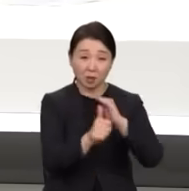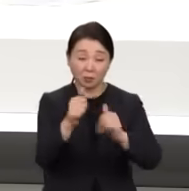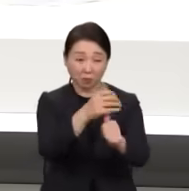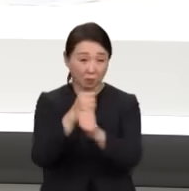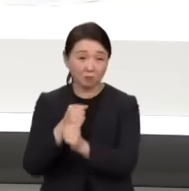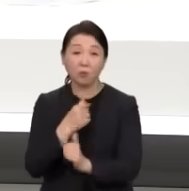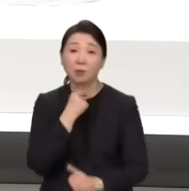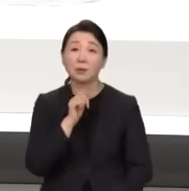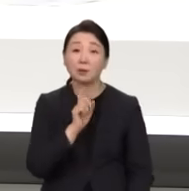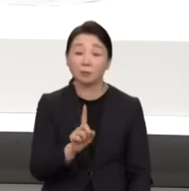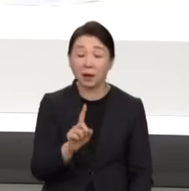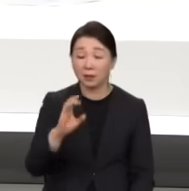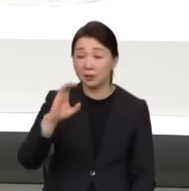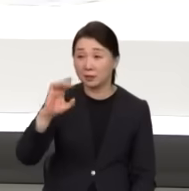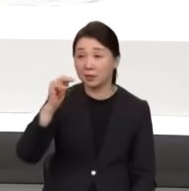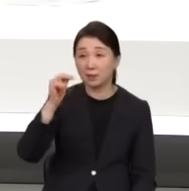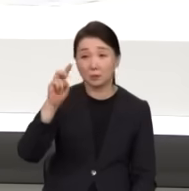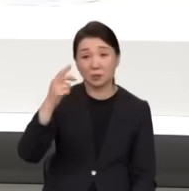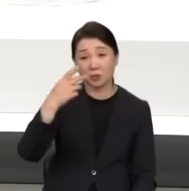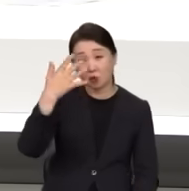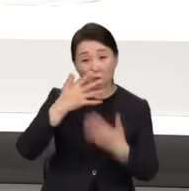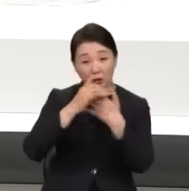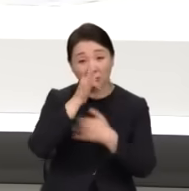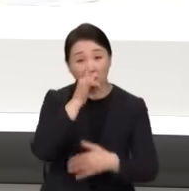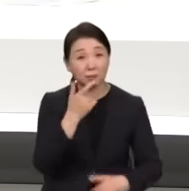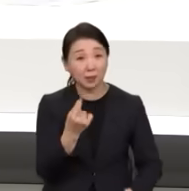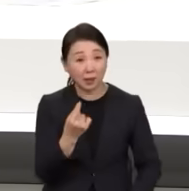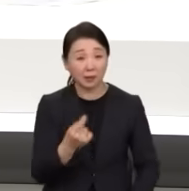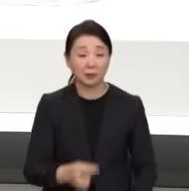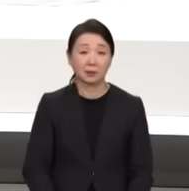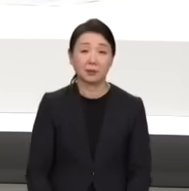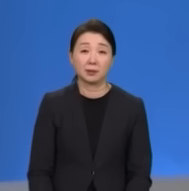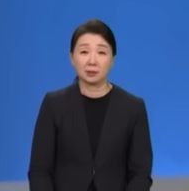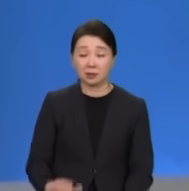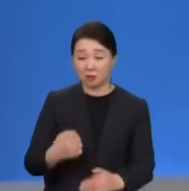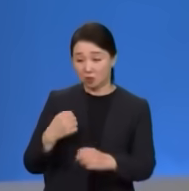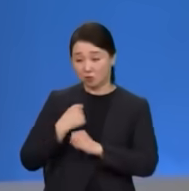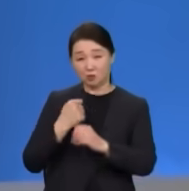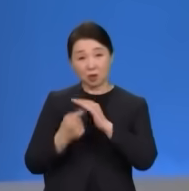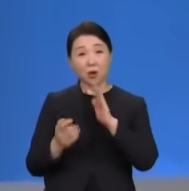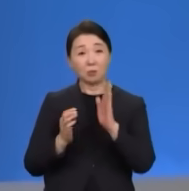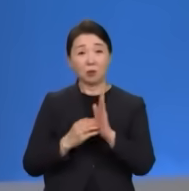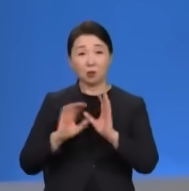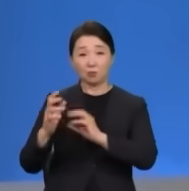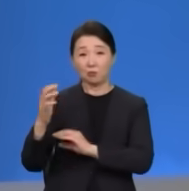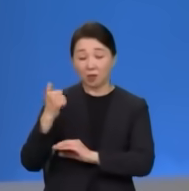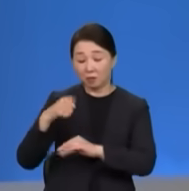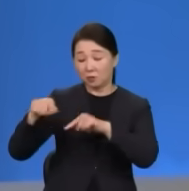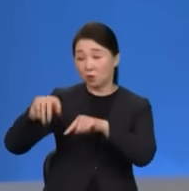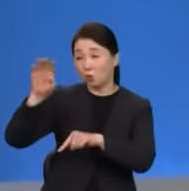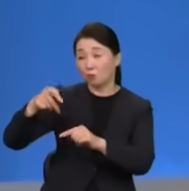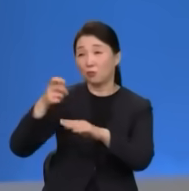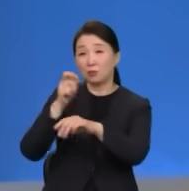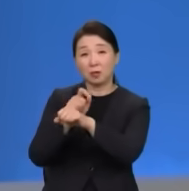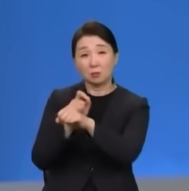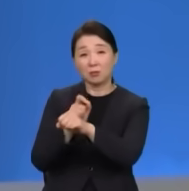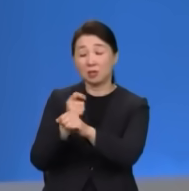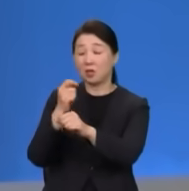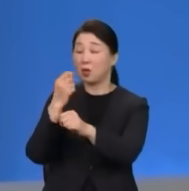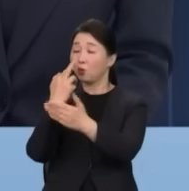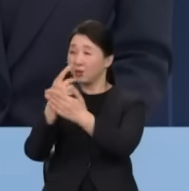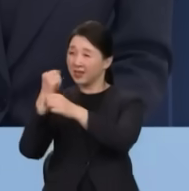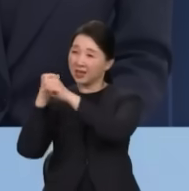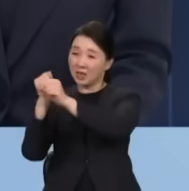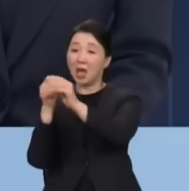있었고 관련 CCTV 영상도 있었잖아요. 그렇습니다. 계엄군이 국민의힘 지도부 사무실을 유리창을 깨고